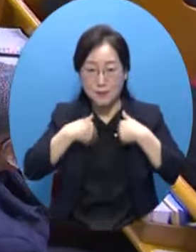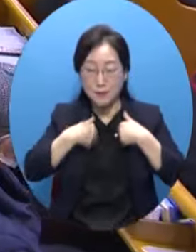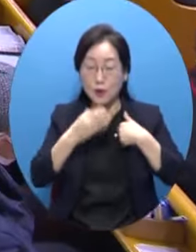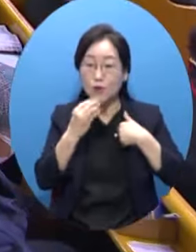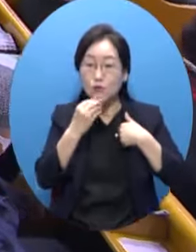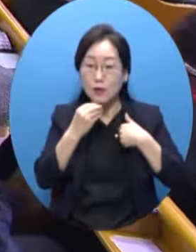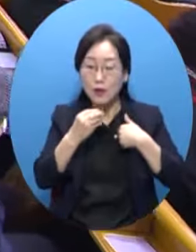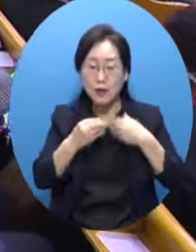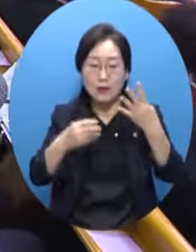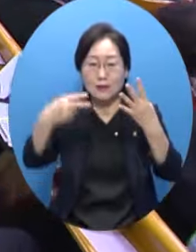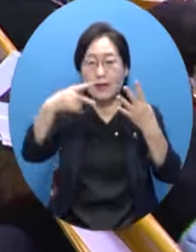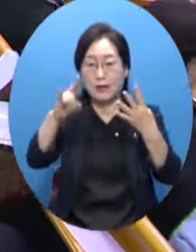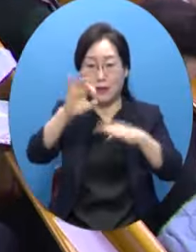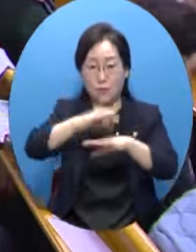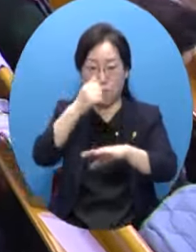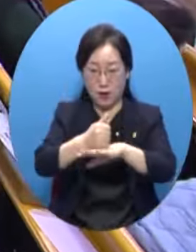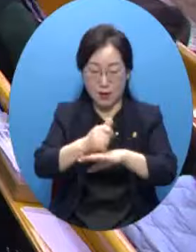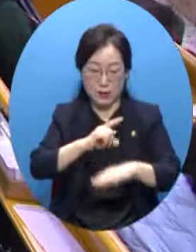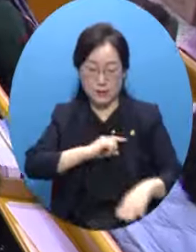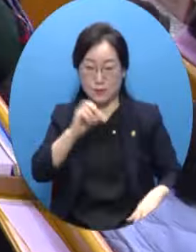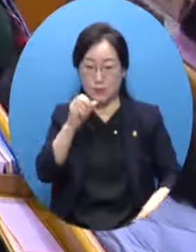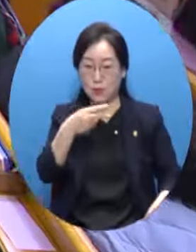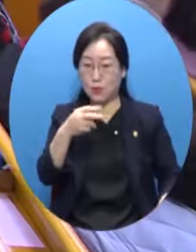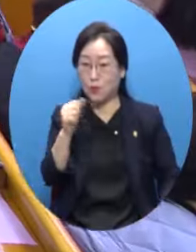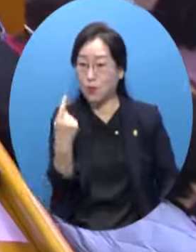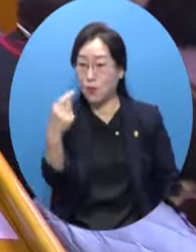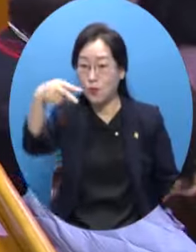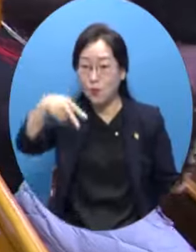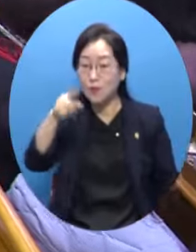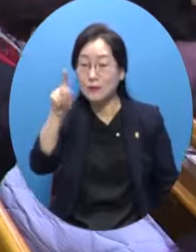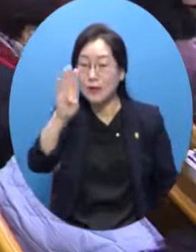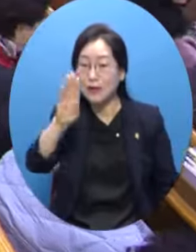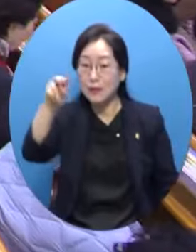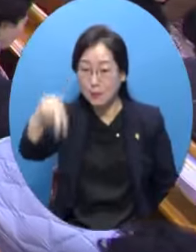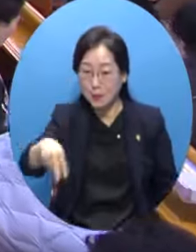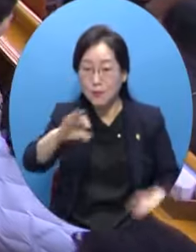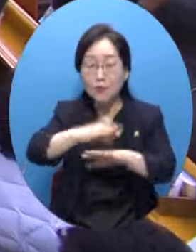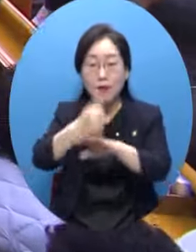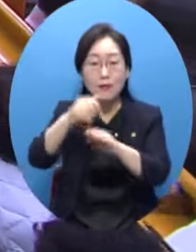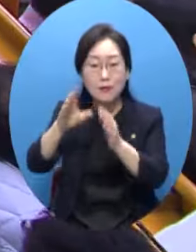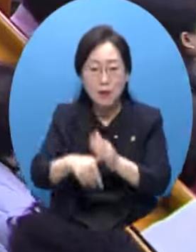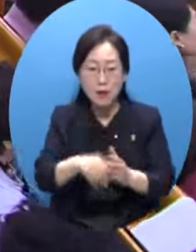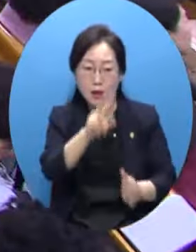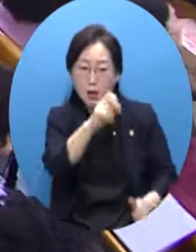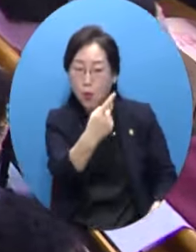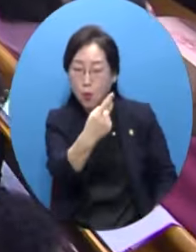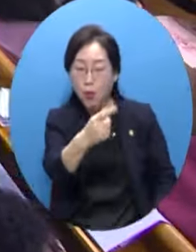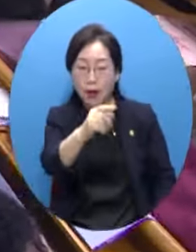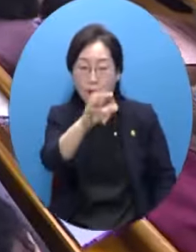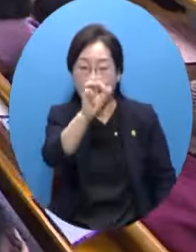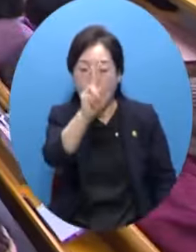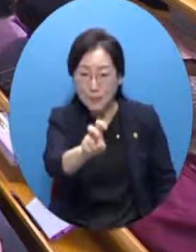제4대 왕인 여호사밧 왕 시대에 모압과 암몬 연합 대군이